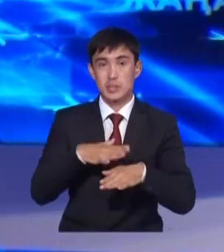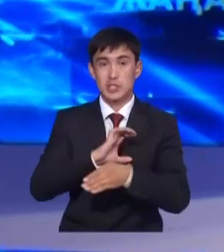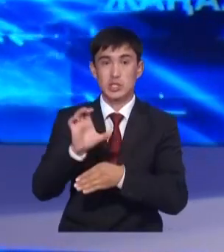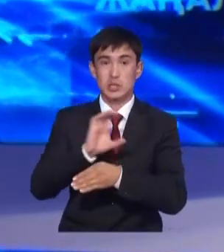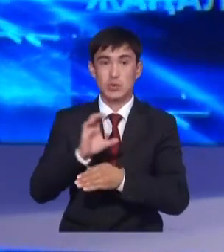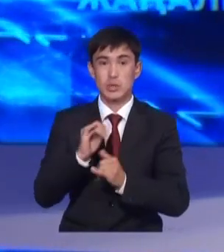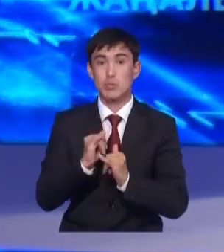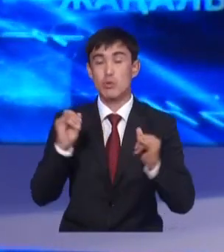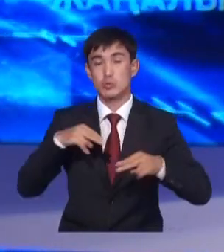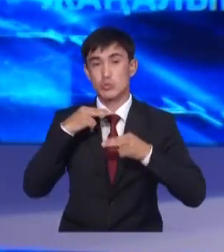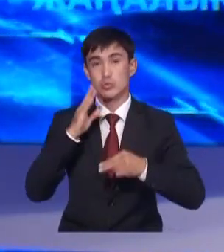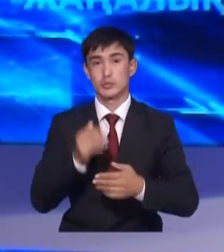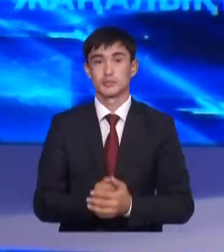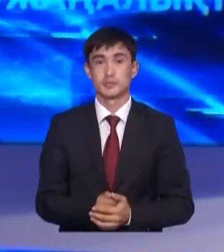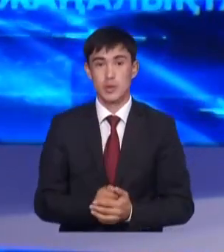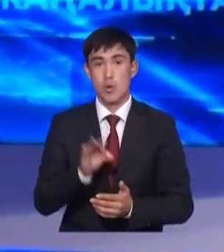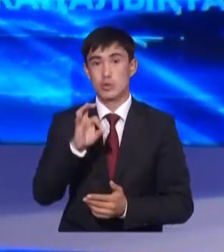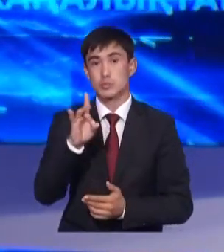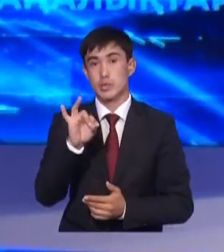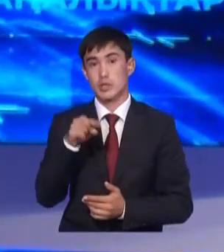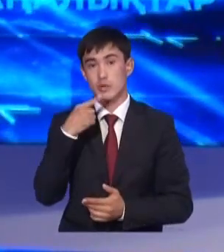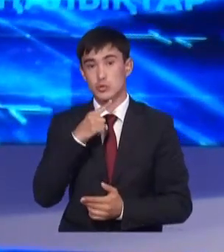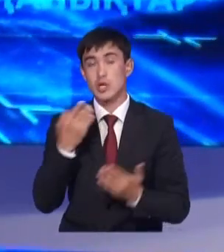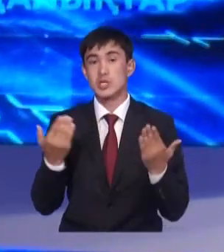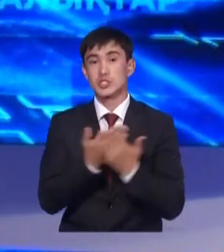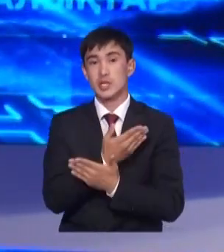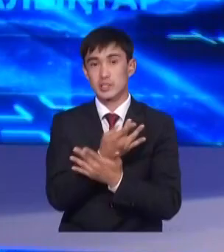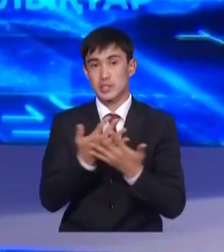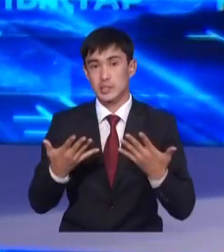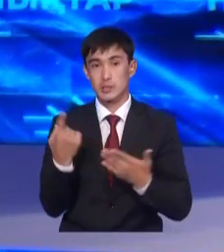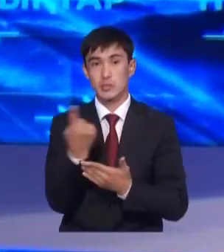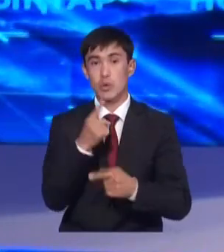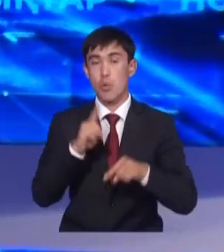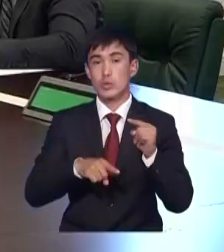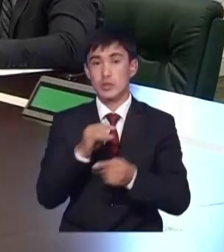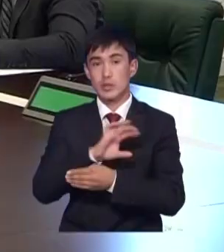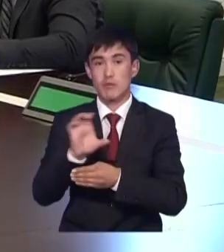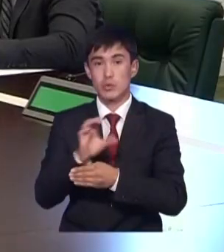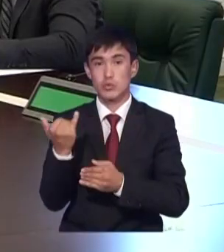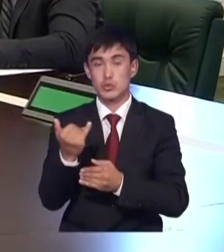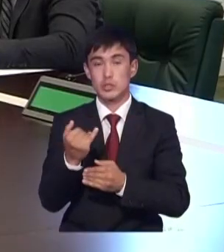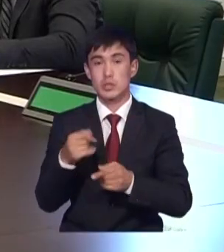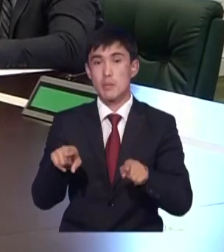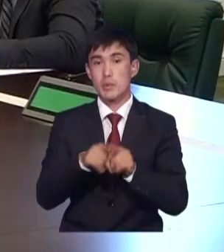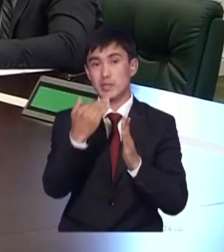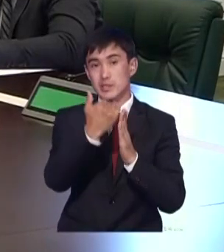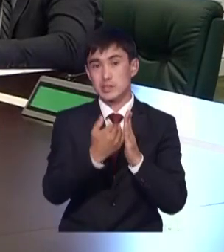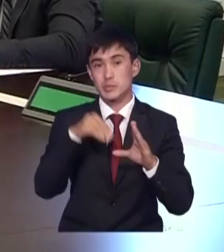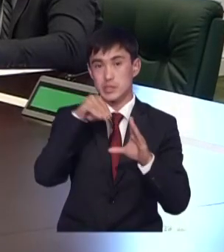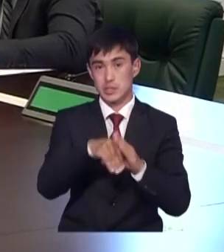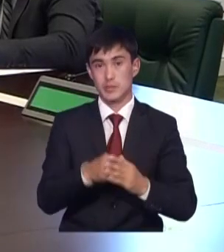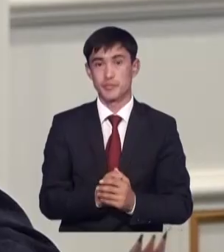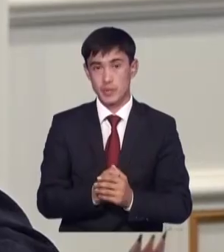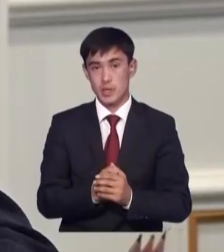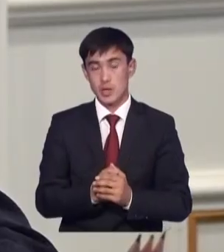шыққан тауарларға басымдық беріледі. Олжас Бектеновтың айтуынша, жаңа тетіктердің бірі отандық тауар өндірушілердің бірыңғай тізілімі